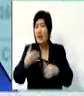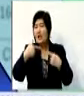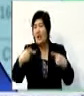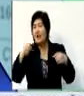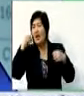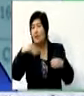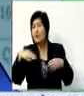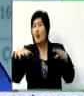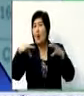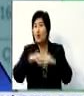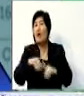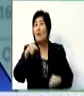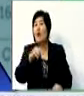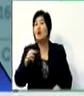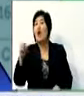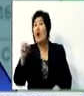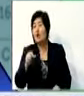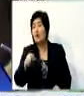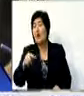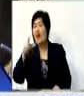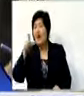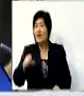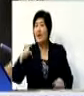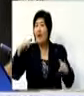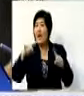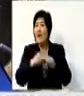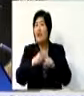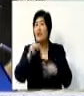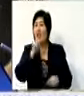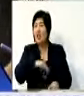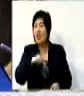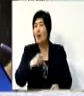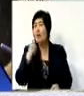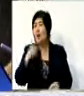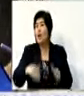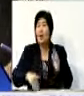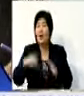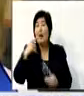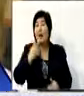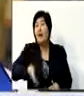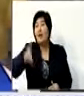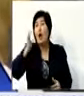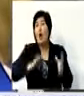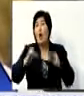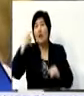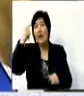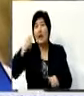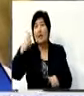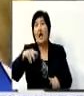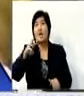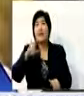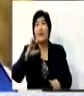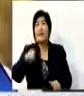тәжірибелермен ұштастырған Акито Шимочизукидің азаматтық инженериядағы еңбектері де бір төбе. Дәріс барысында университет ғалымдары мен